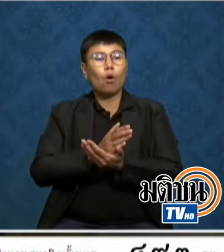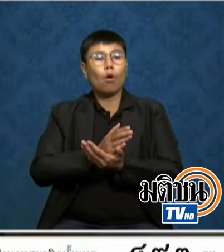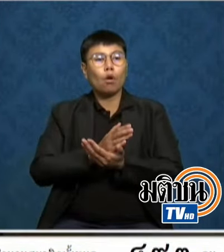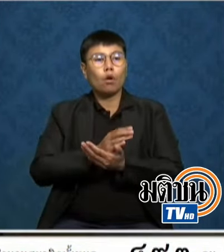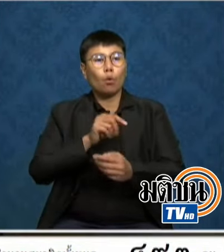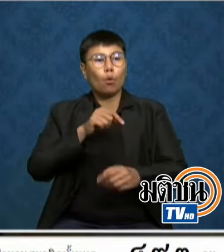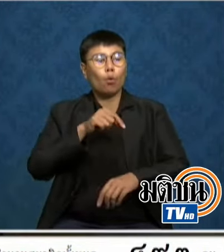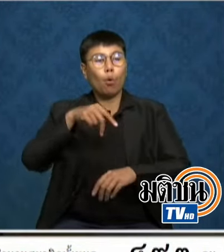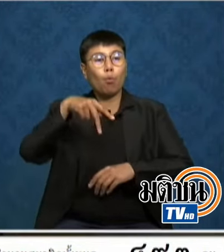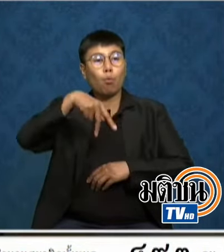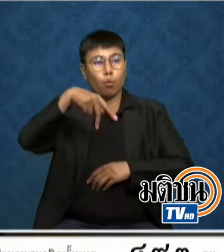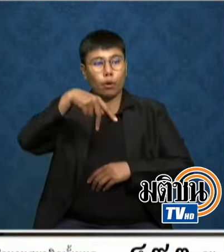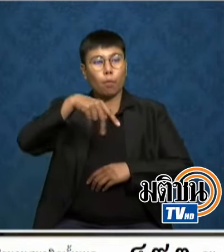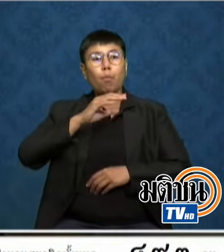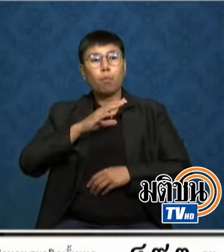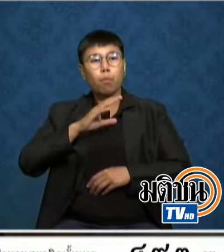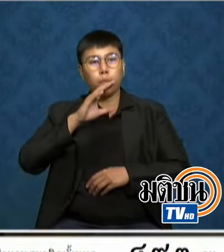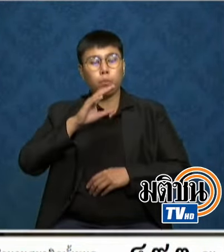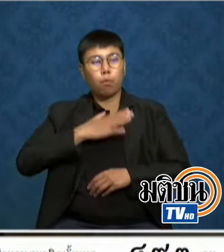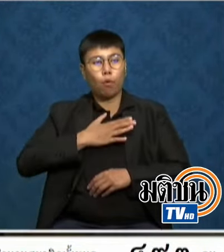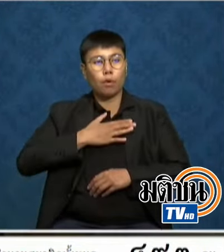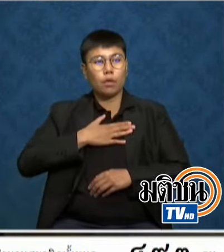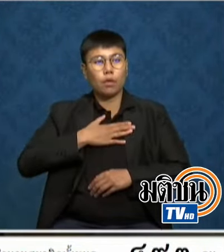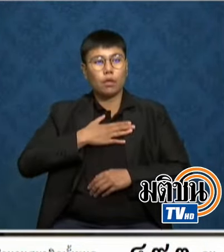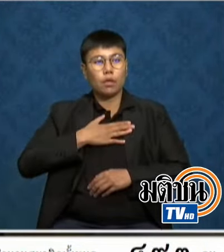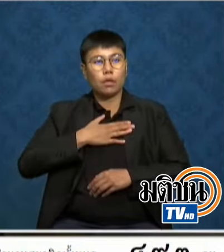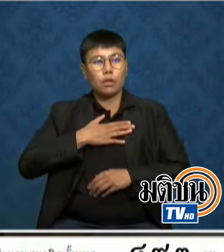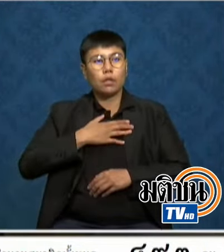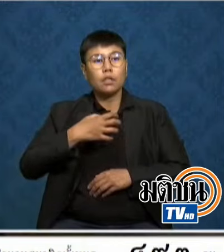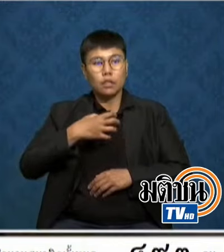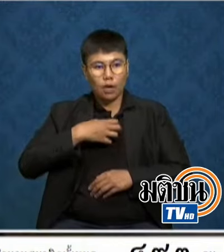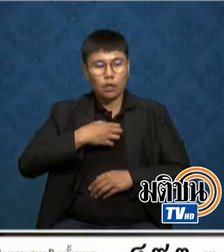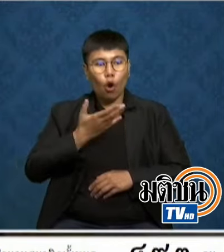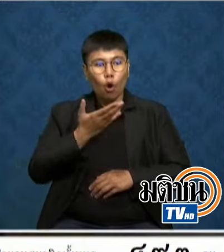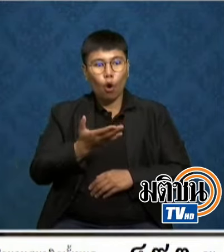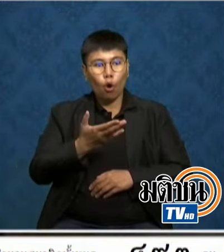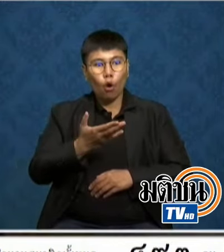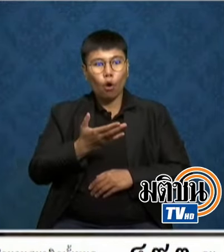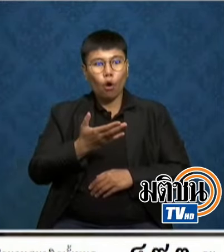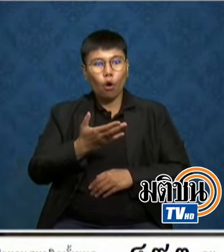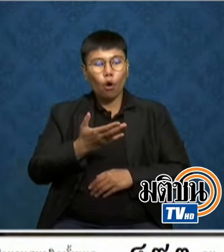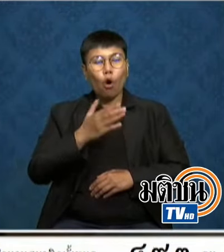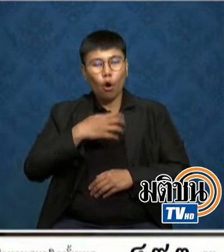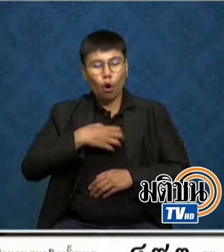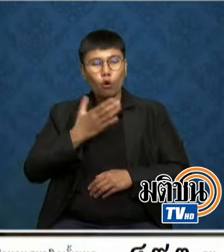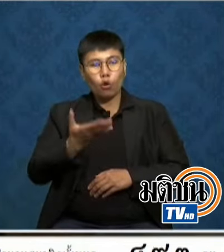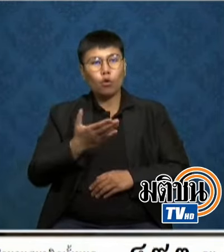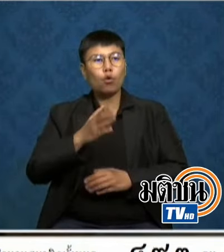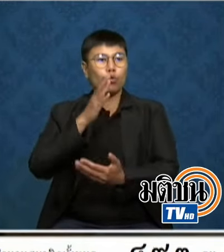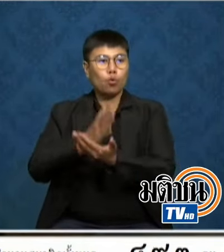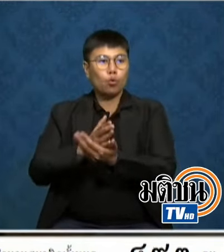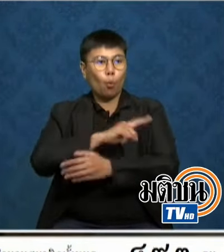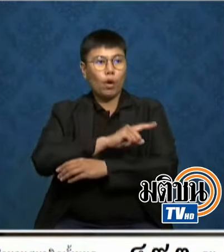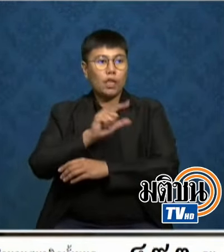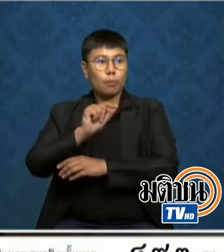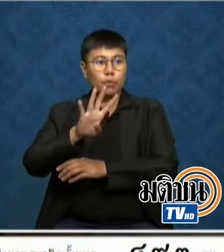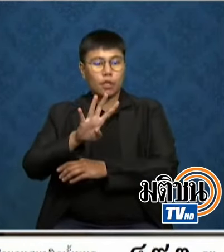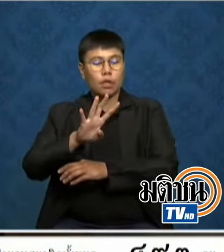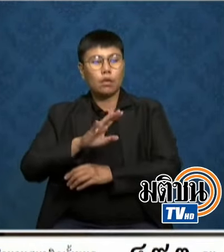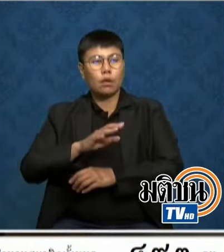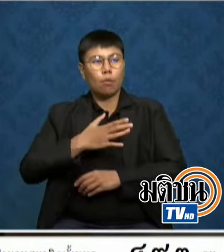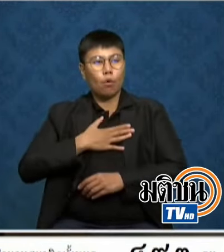หยุดนะครับผมได้ยินมาว่ามีความพยายามที่อาจจะอยากจะของดวันที่24ไปด้วยนะครับผมคาดหวังว่าท่านประธ